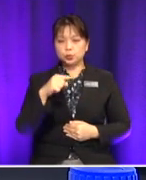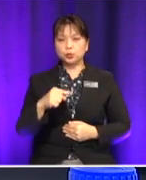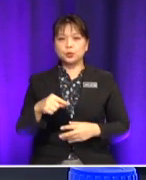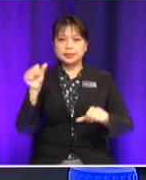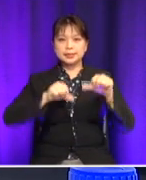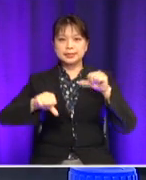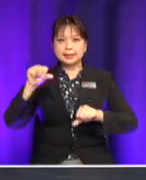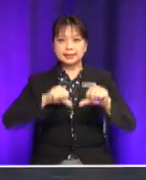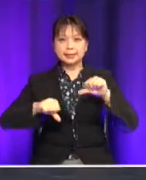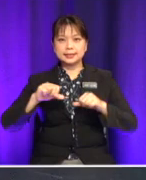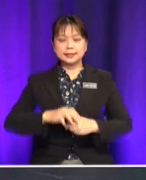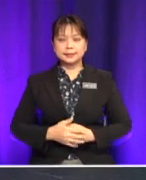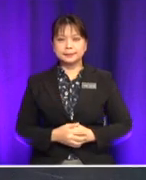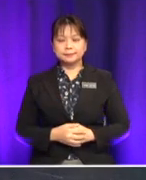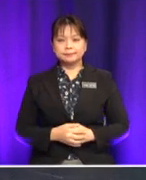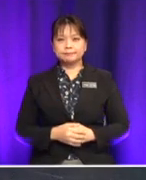Alhamdulillah